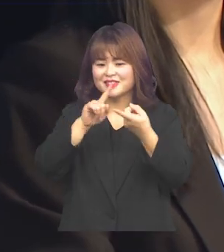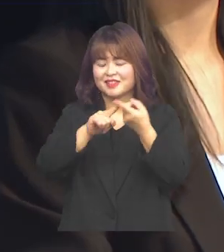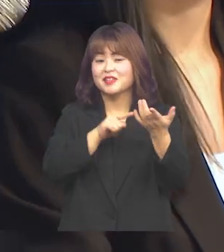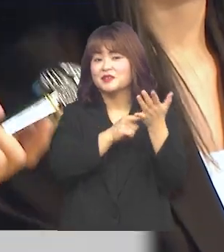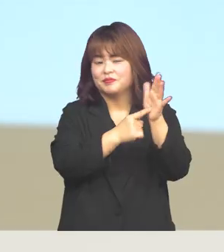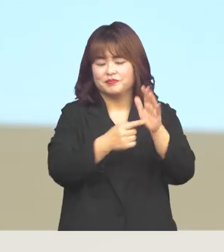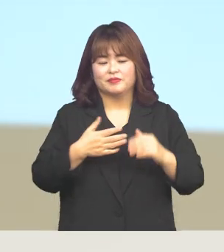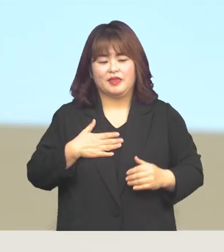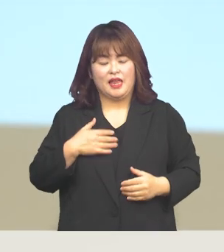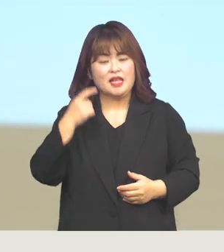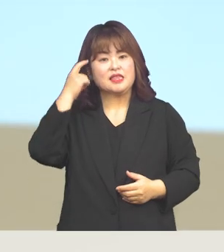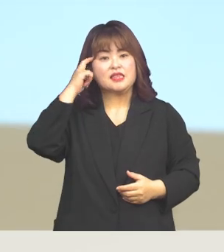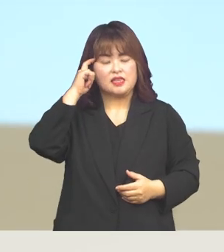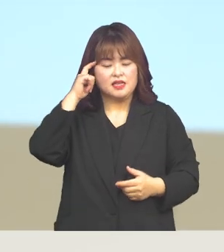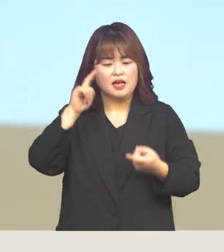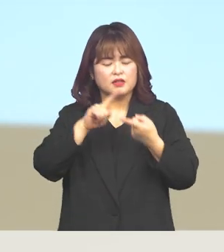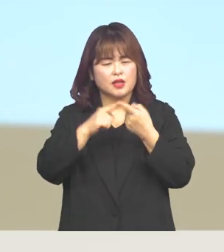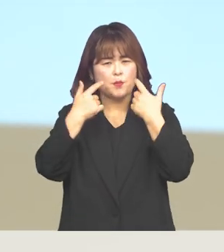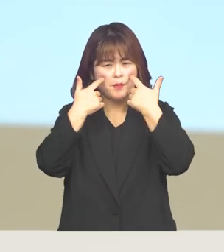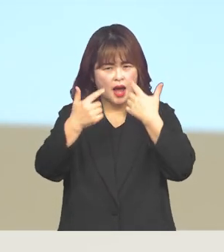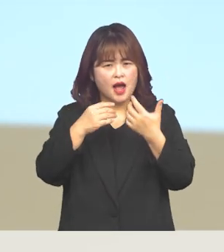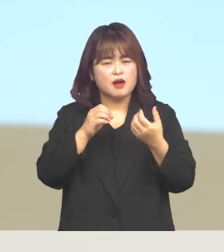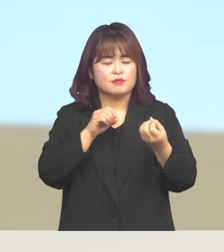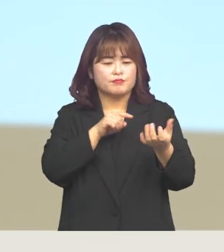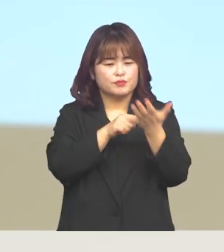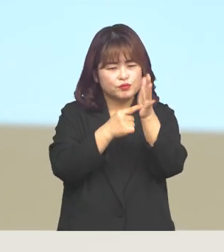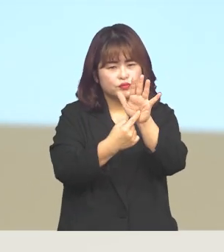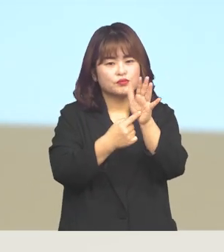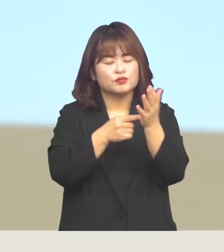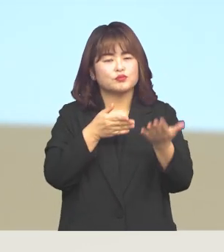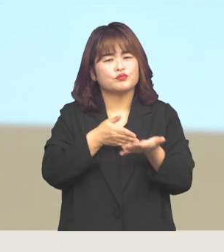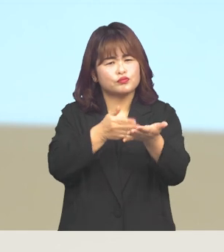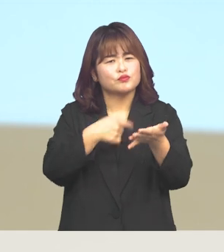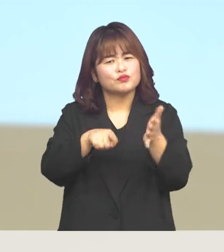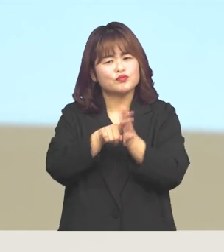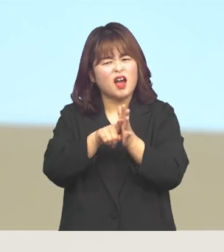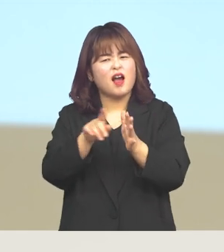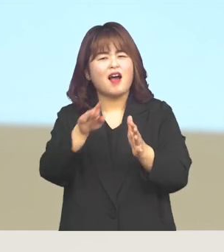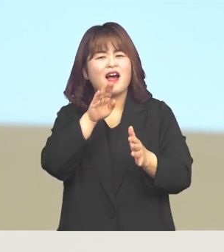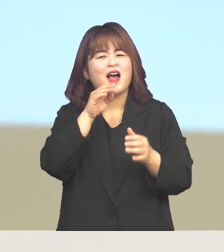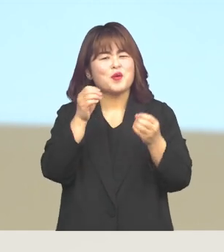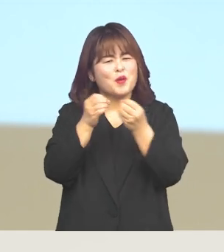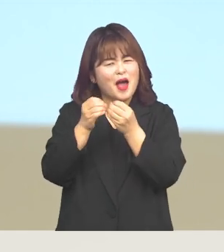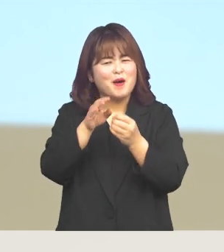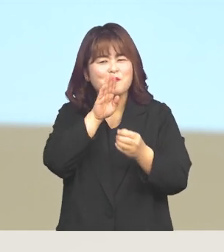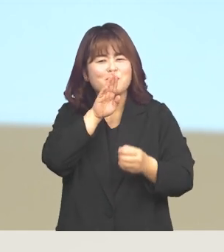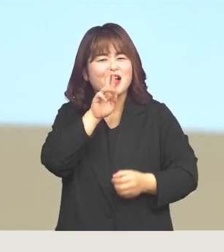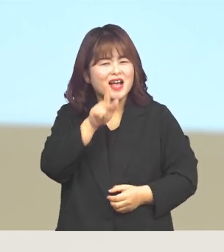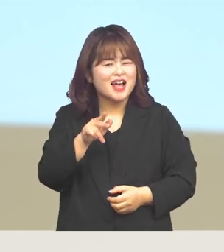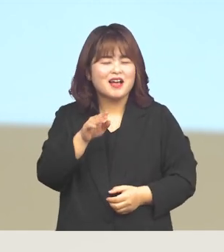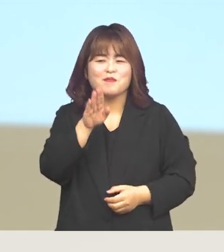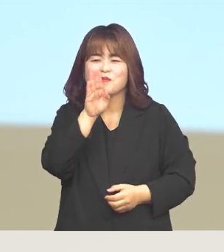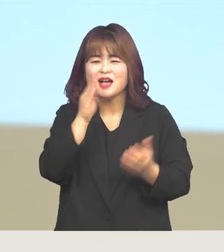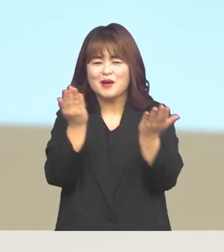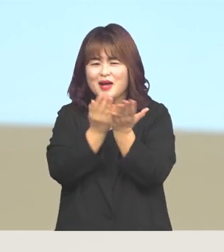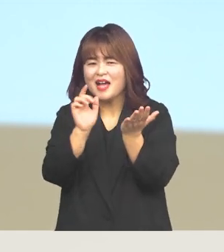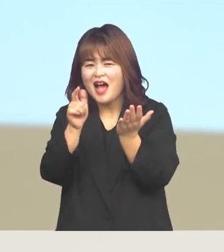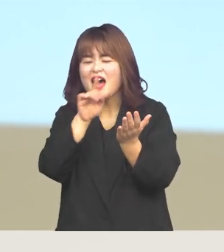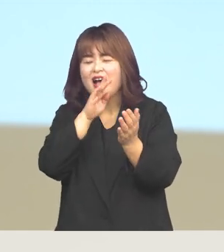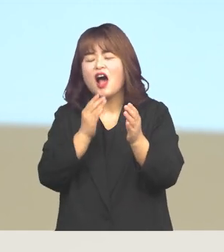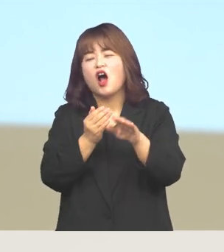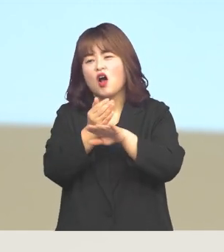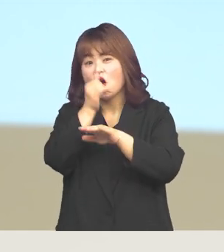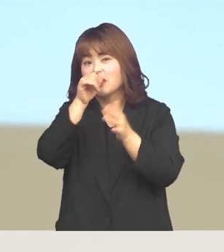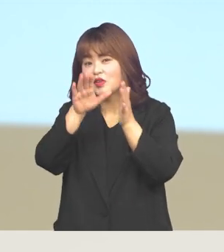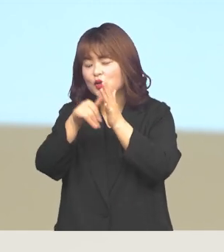남겼습니다. 자신의 주장을 선명하게 부각하기 위해서는 이 논리의 비약도 있고 좀 강조를 하다 보면